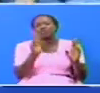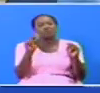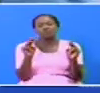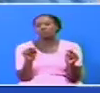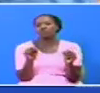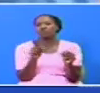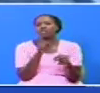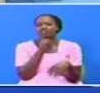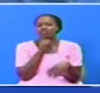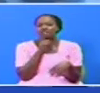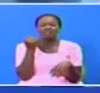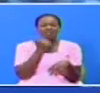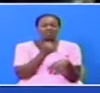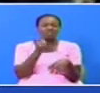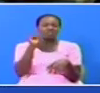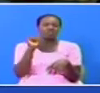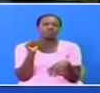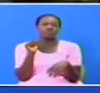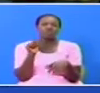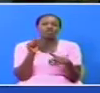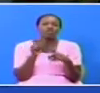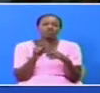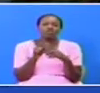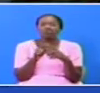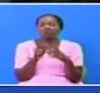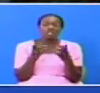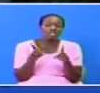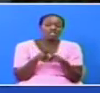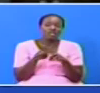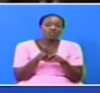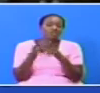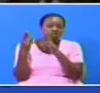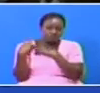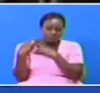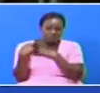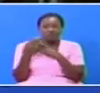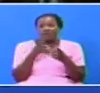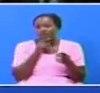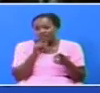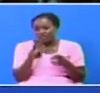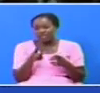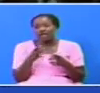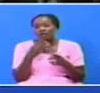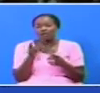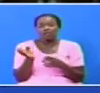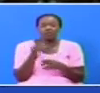Baba watoto amekana kumzalisha mwanamke huyo na anataka uchunguzi wa DNA